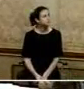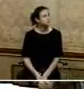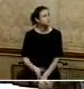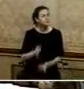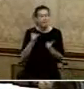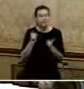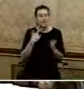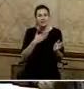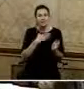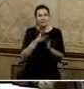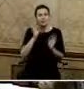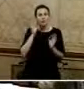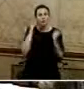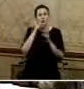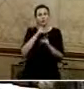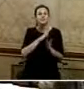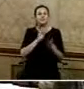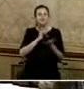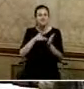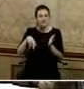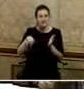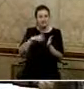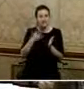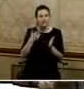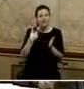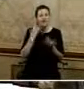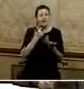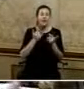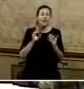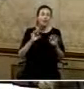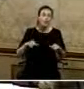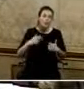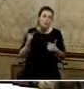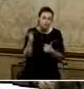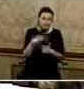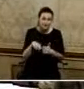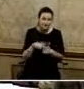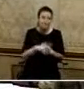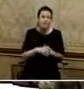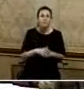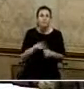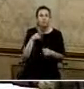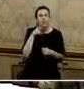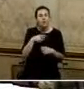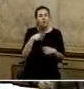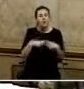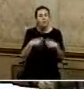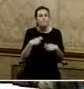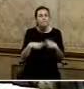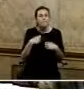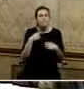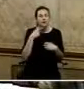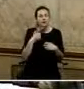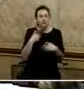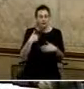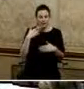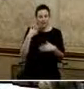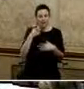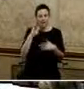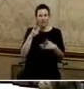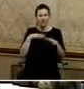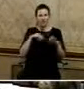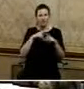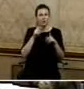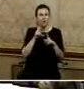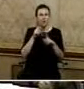Evo sad je na redu, dobra večer svima. Karolim sam sad, dobro jutro svima. Ovo je problem, dakle, gradnje podbrežja,